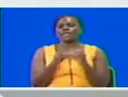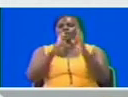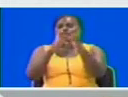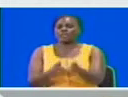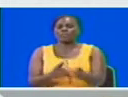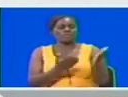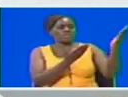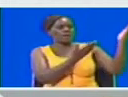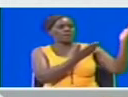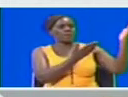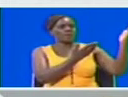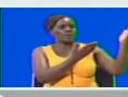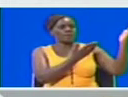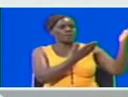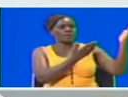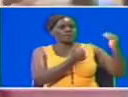yake.